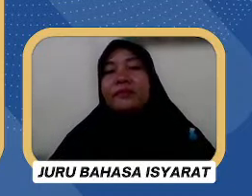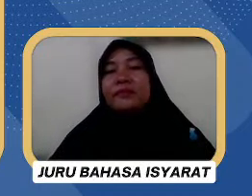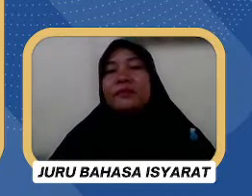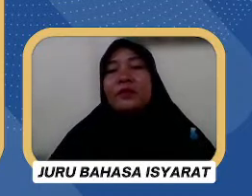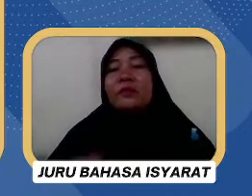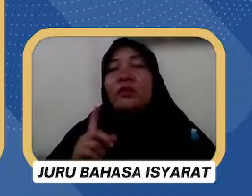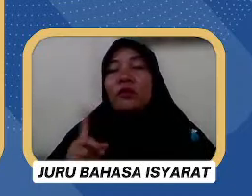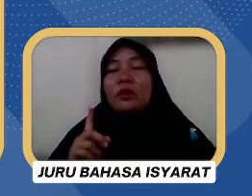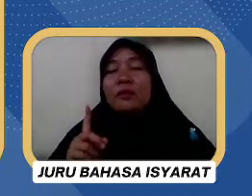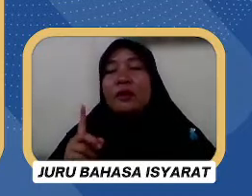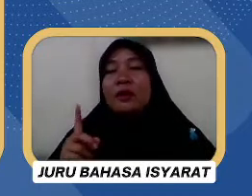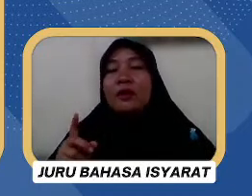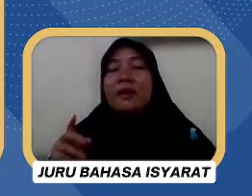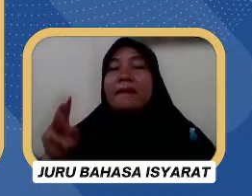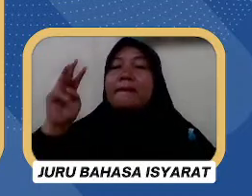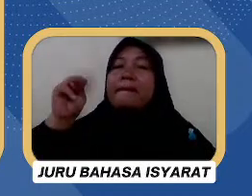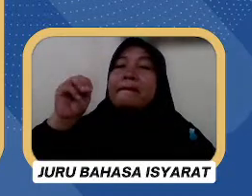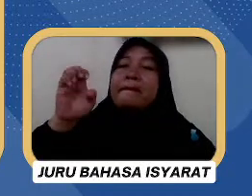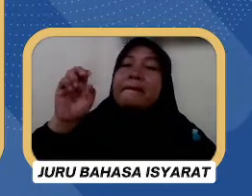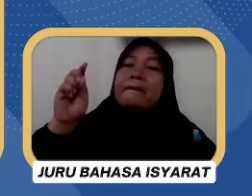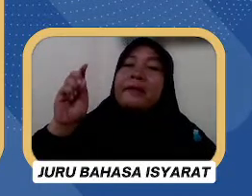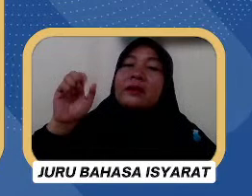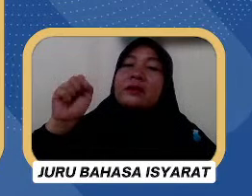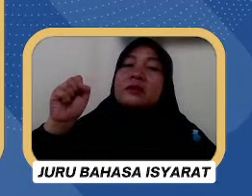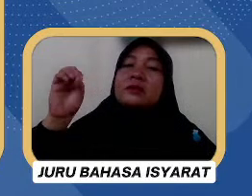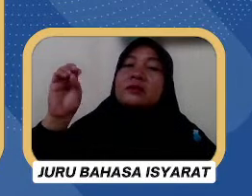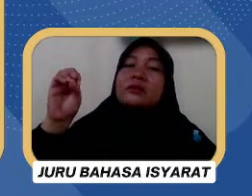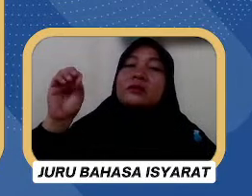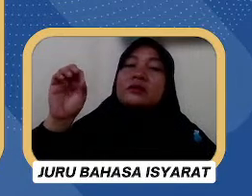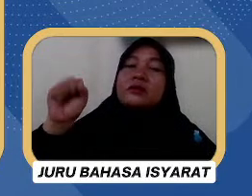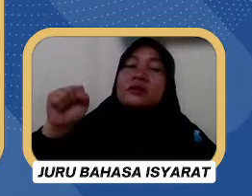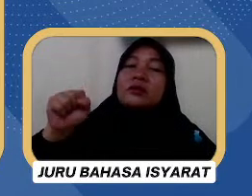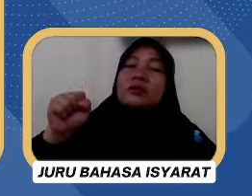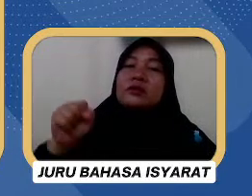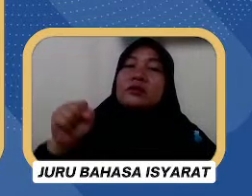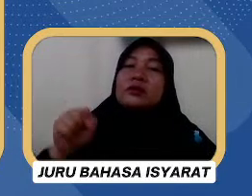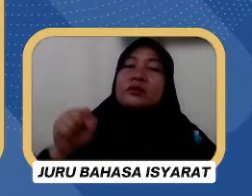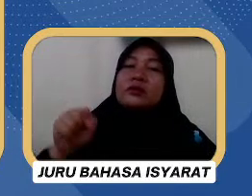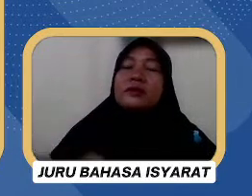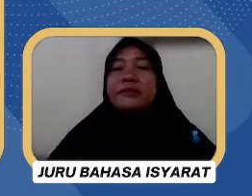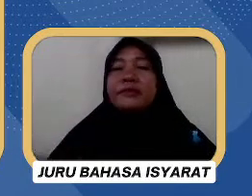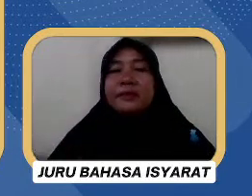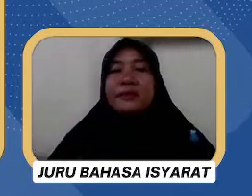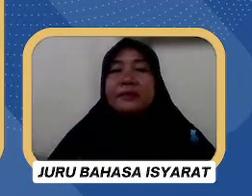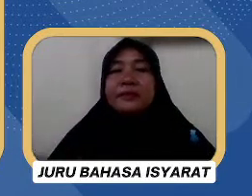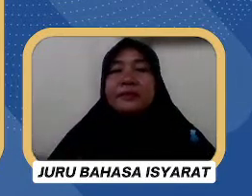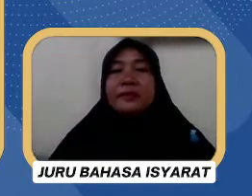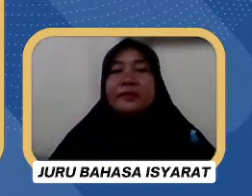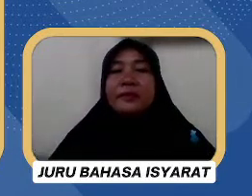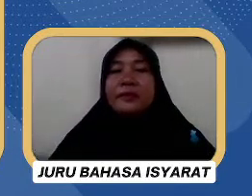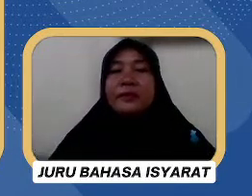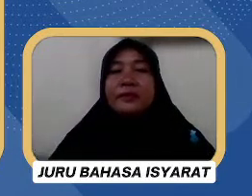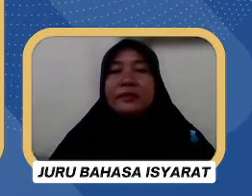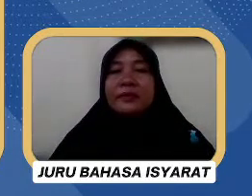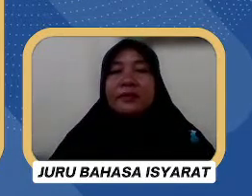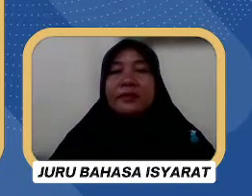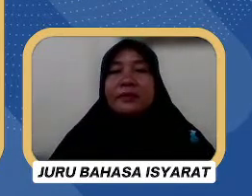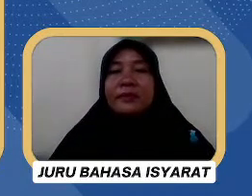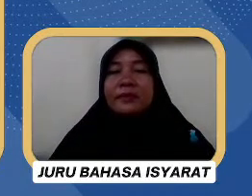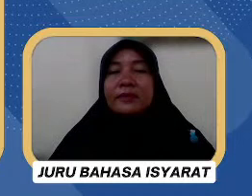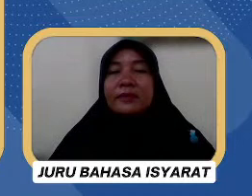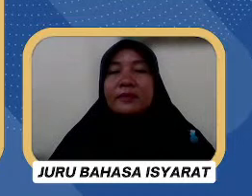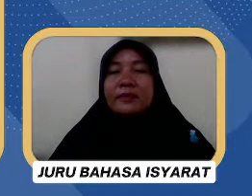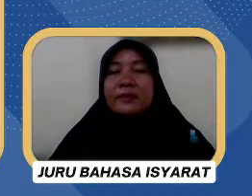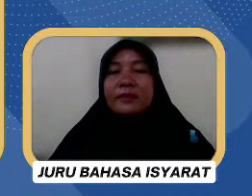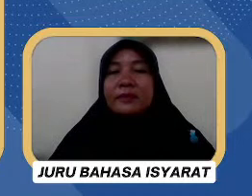ini. Yakinlah bahwa scale up capacity yang ada pada diri teman-teman, membangun kapasitas diri yang ada pada teman-teman, itu